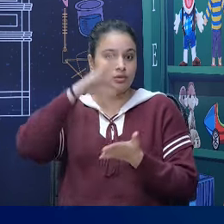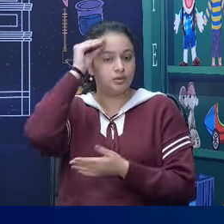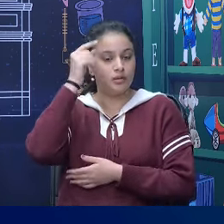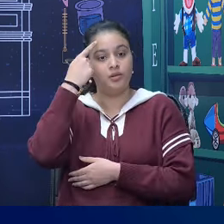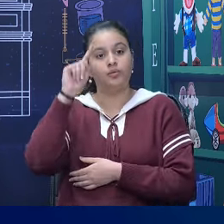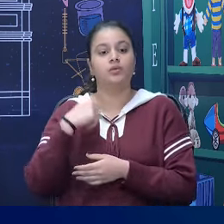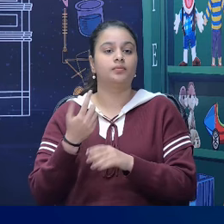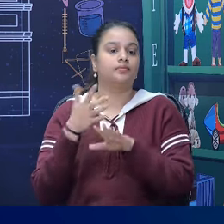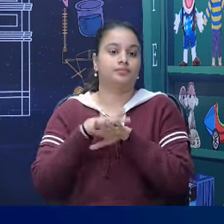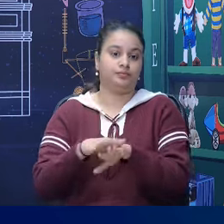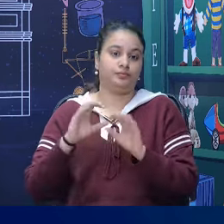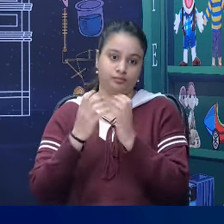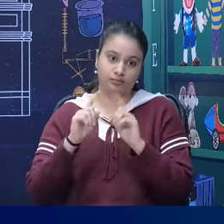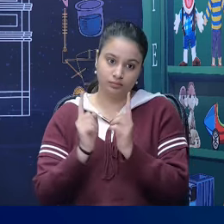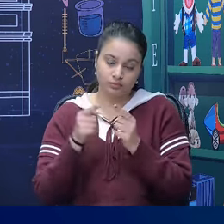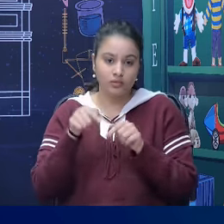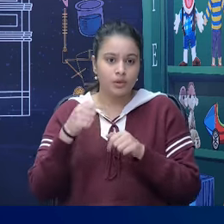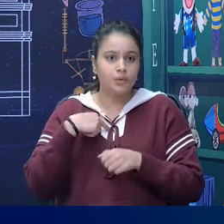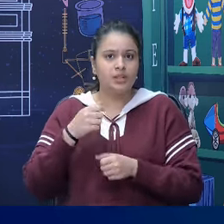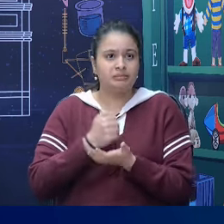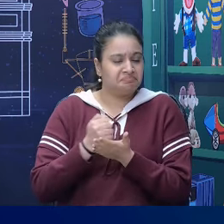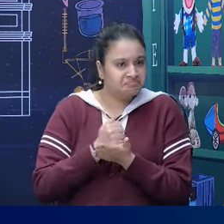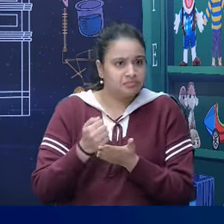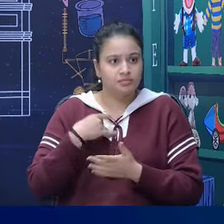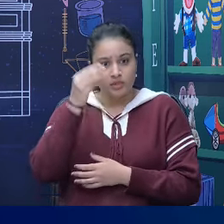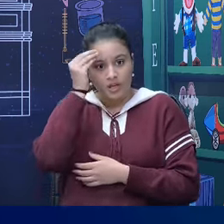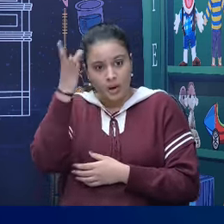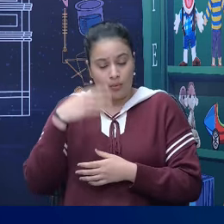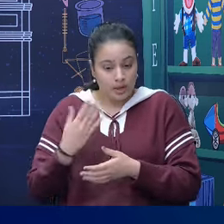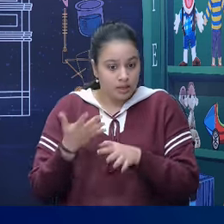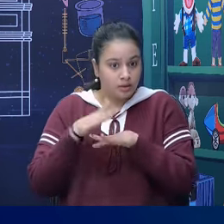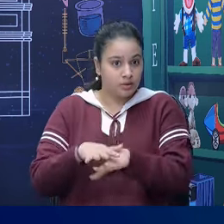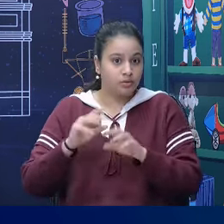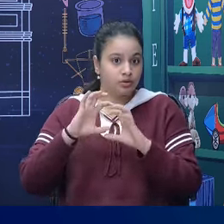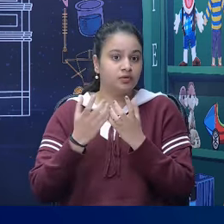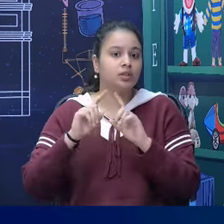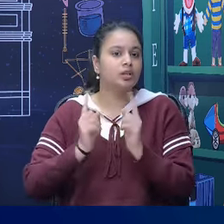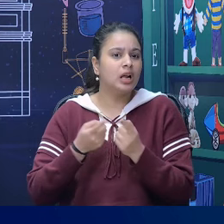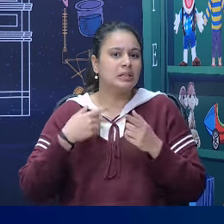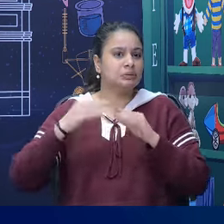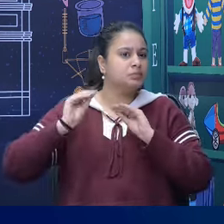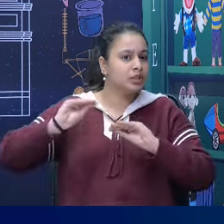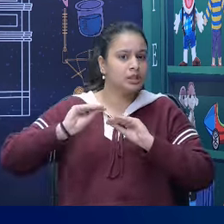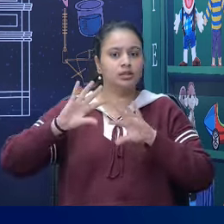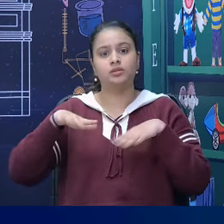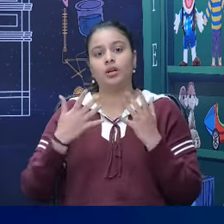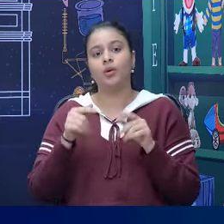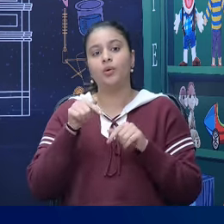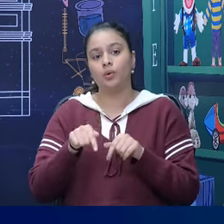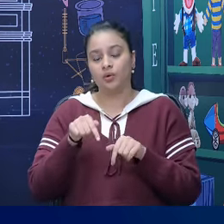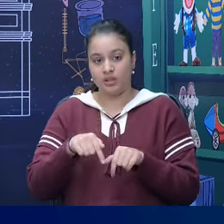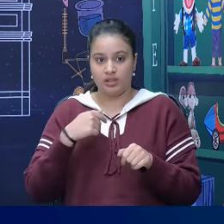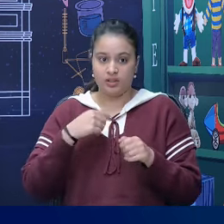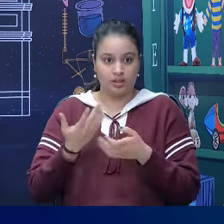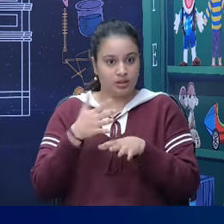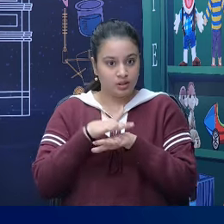वर वी ट्राई टू रेज अवेयरनेस अबाउट इंक्लूसिव क्लासरूम सेटअप इसका अर्थ यह हुआ कि समावेशी कक्षा का हमारा यह सत्र है